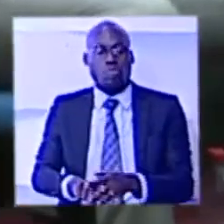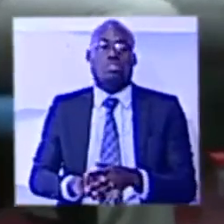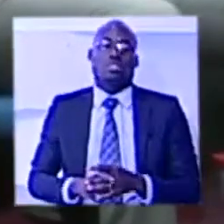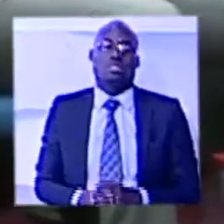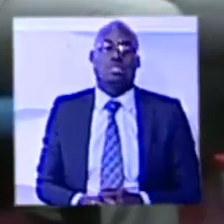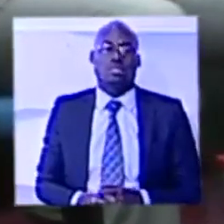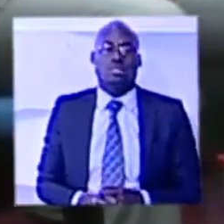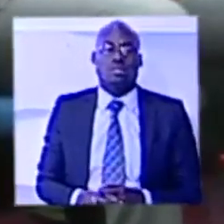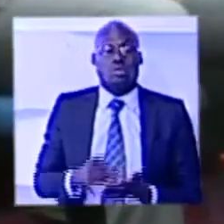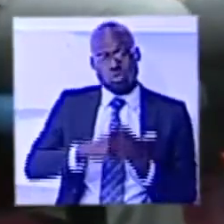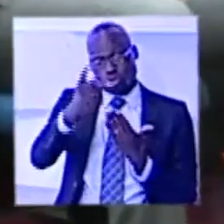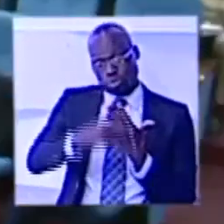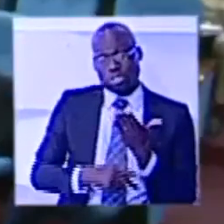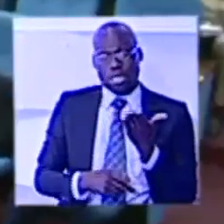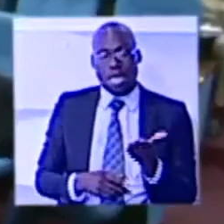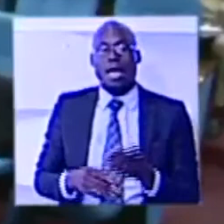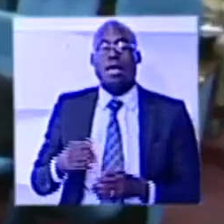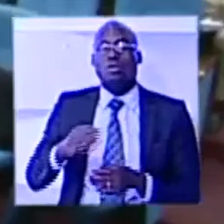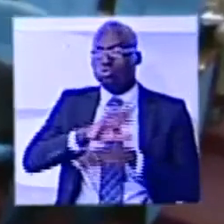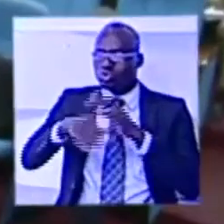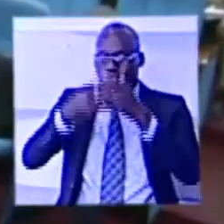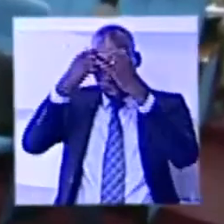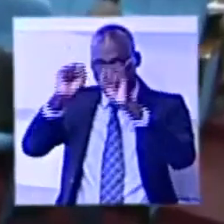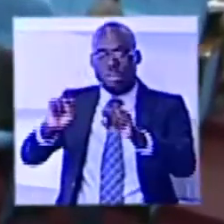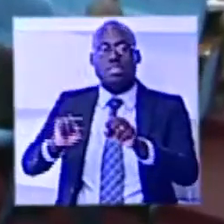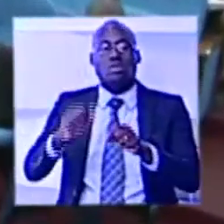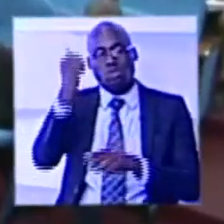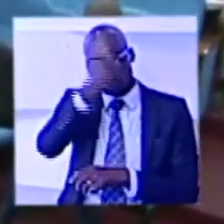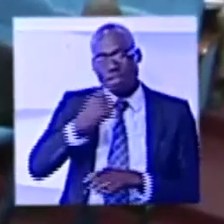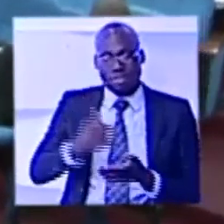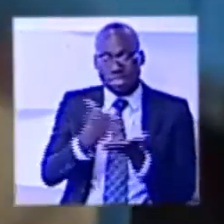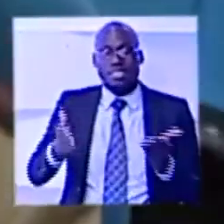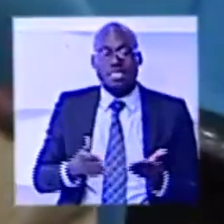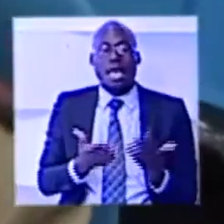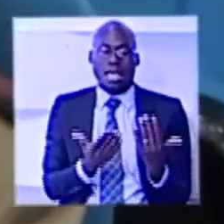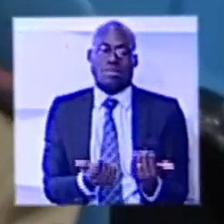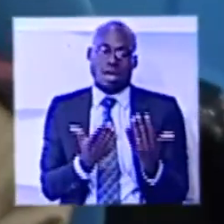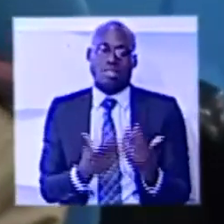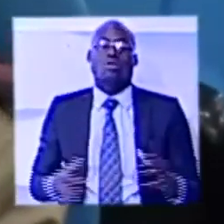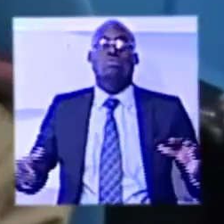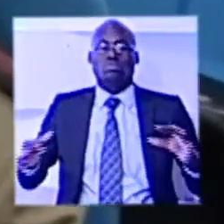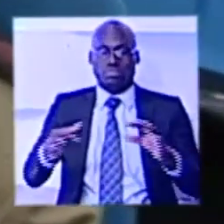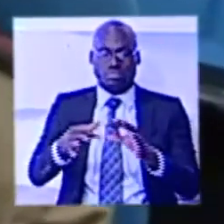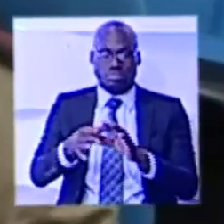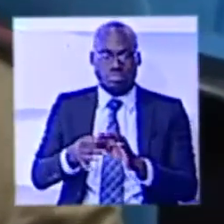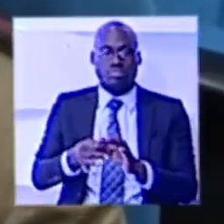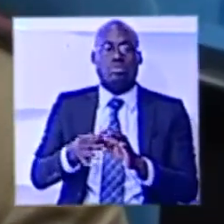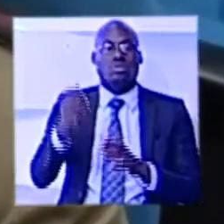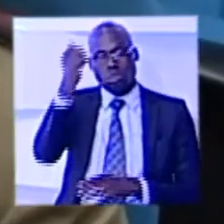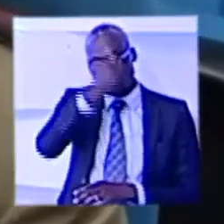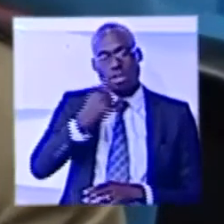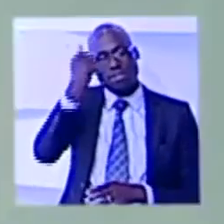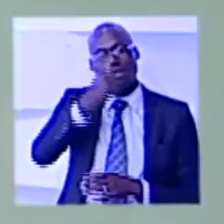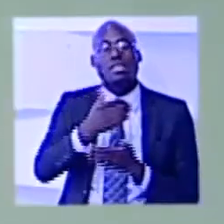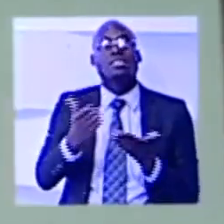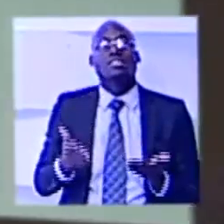projet, appelé de tous les vœux par le chef d'État de la CEMAC, vise l'essor d'une véritable économie numérique dans la sous-région, basée, entre